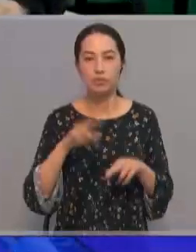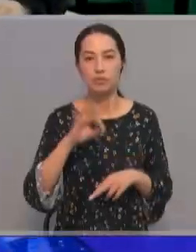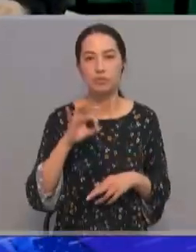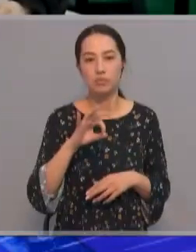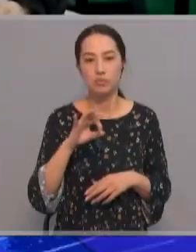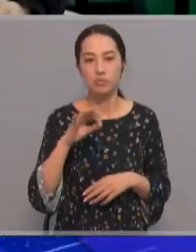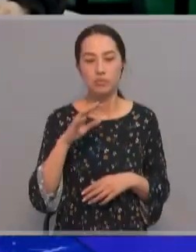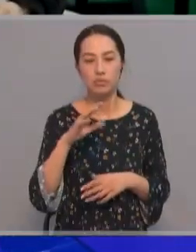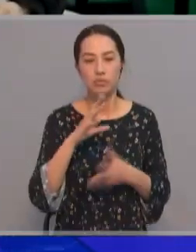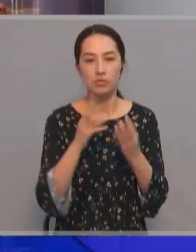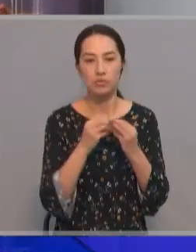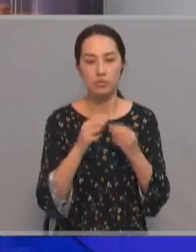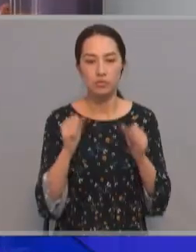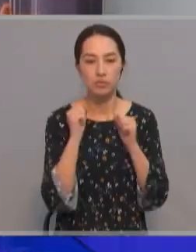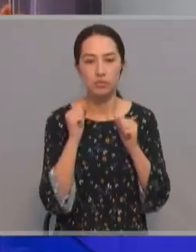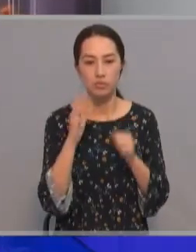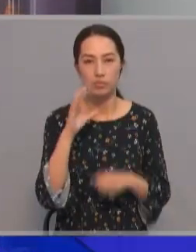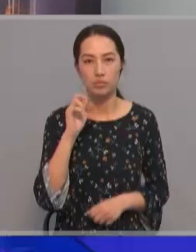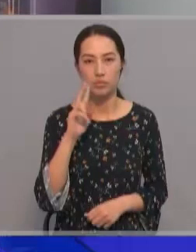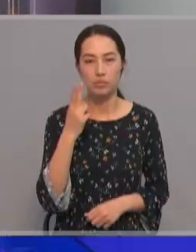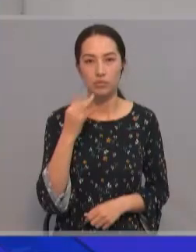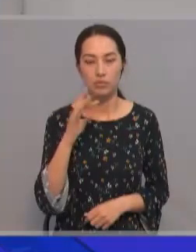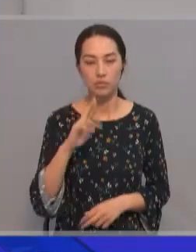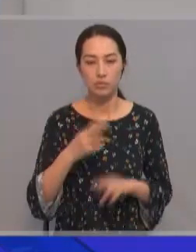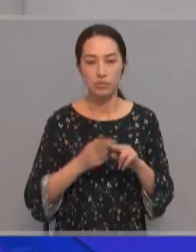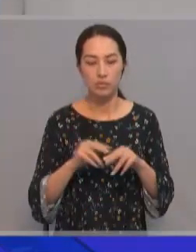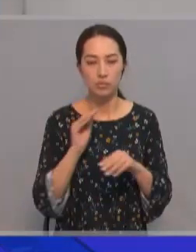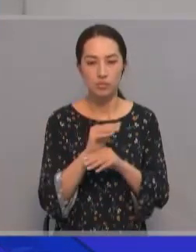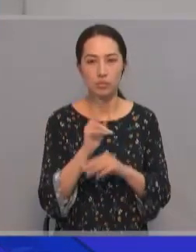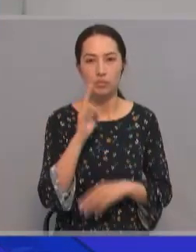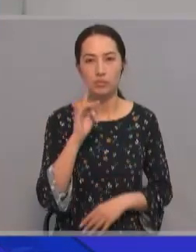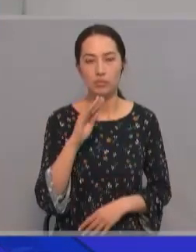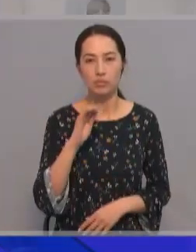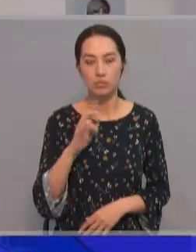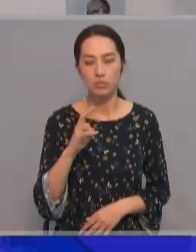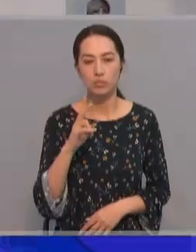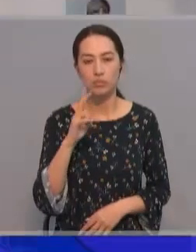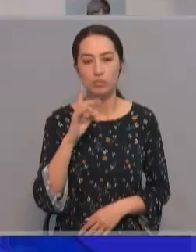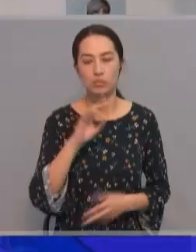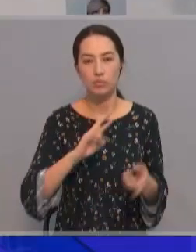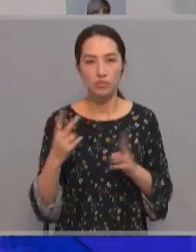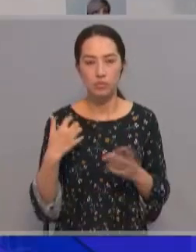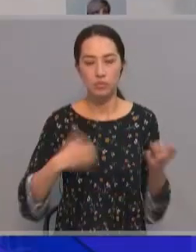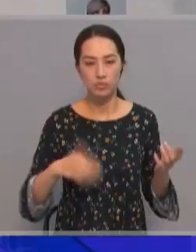учащихся, функционируют спортивные секции и дополнительные кружки робототехники,